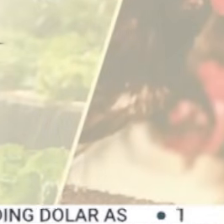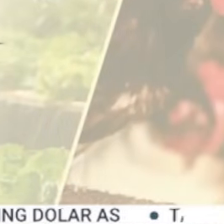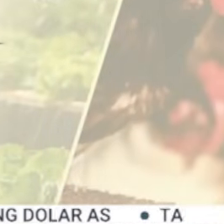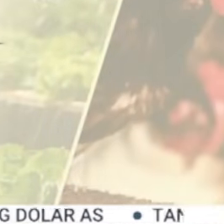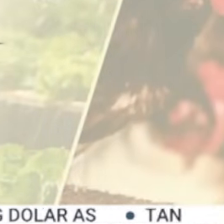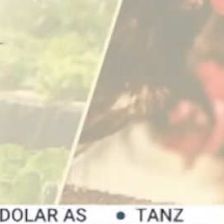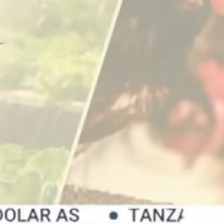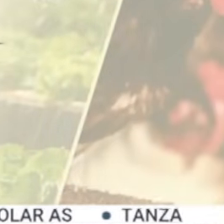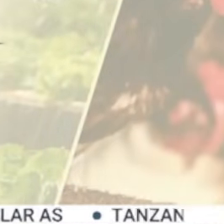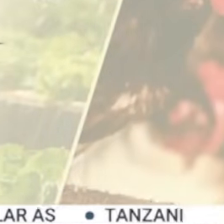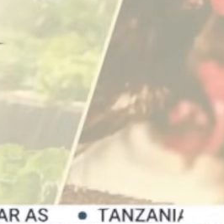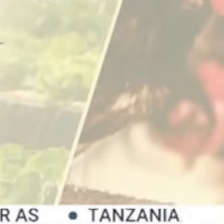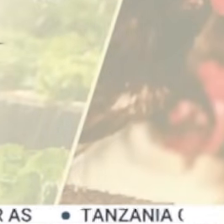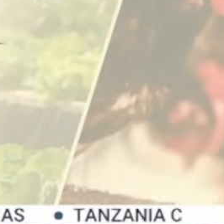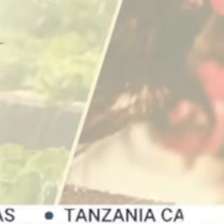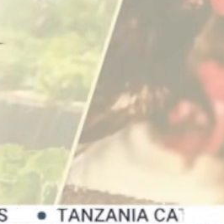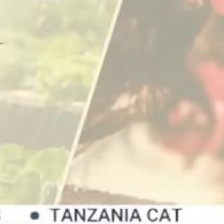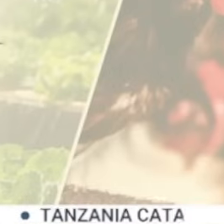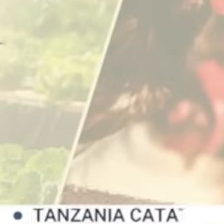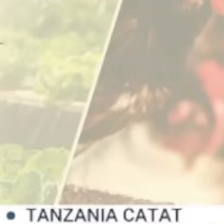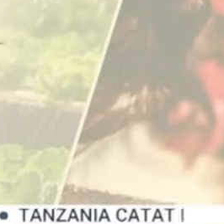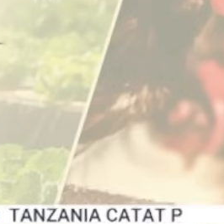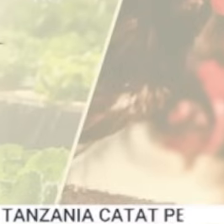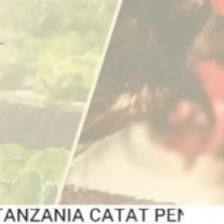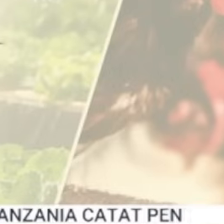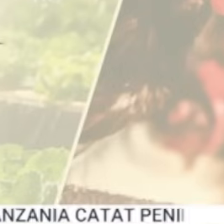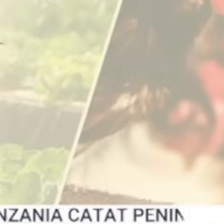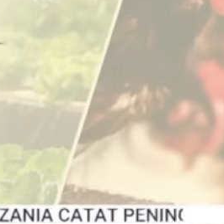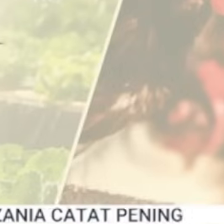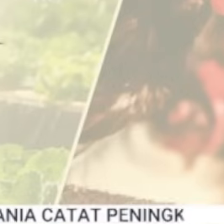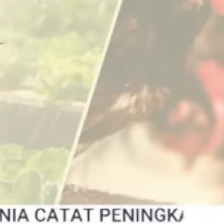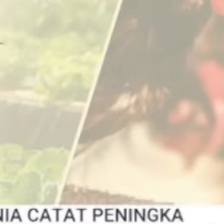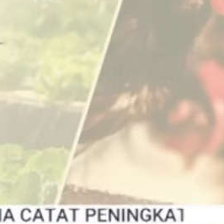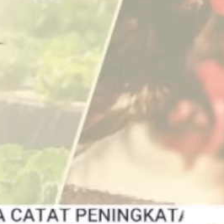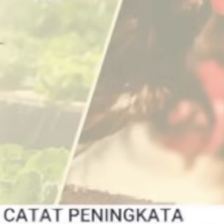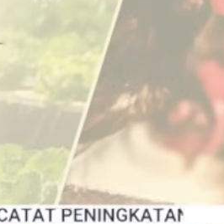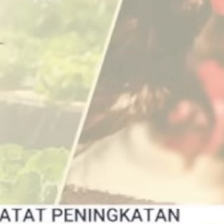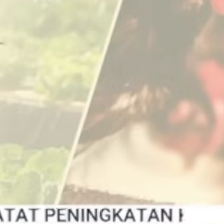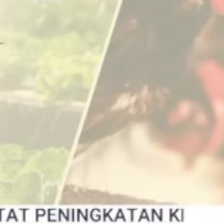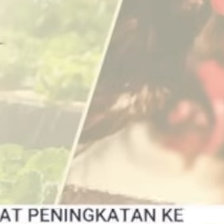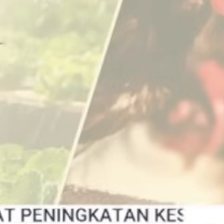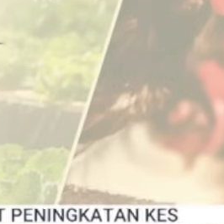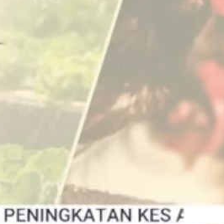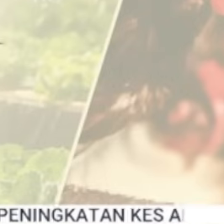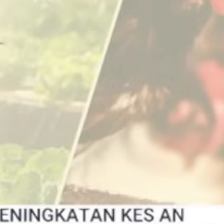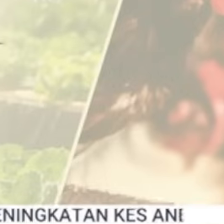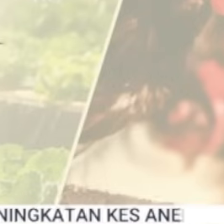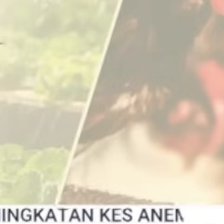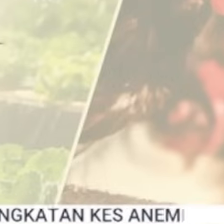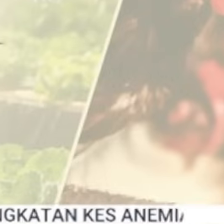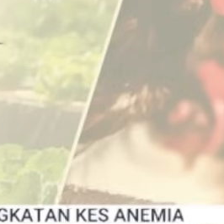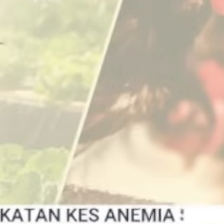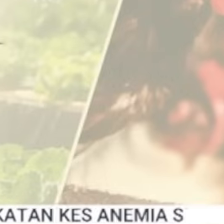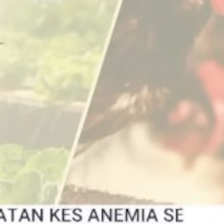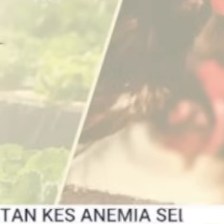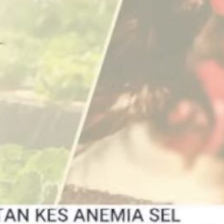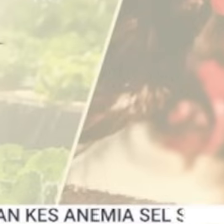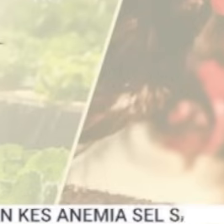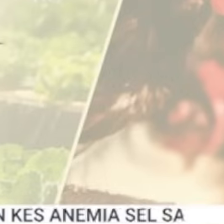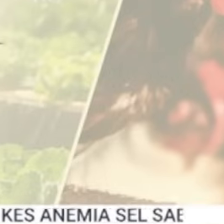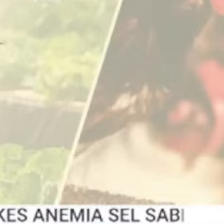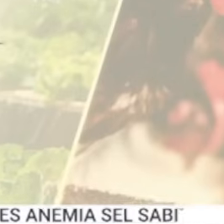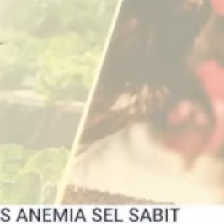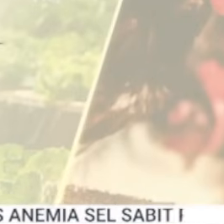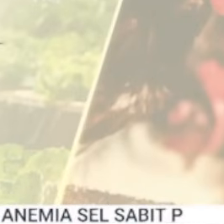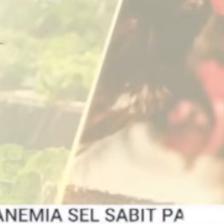11 November 2023 Sabtu 30 minit tengah hari hanya di tv1 dan